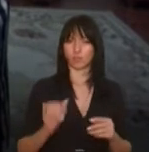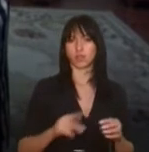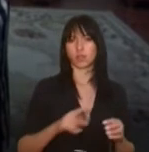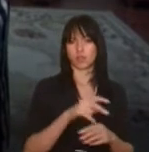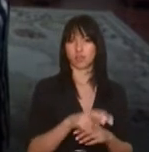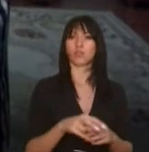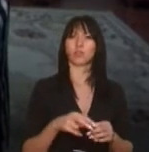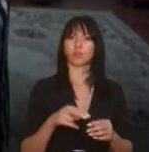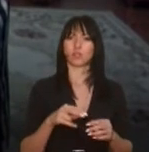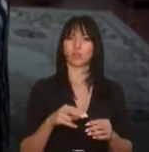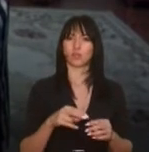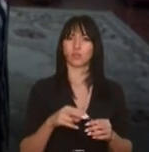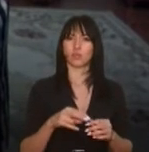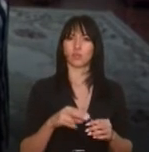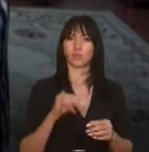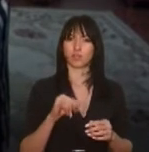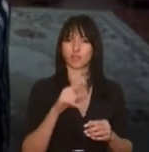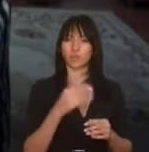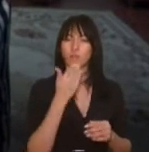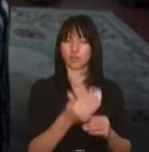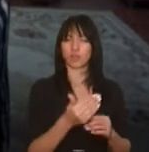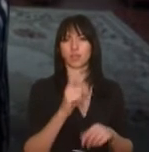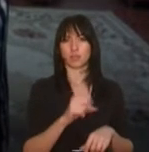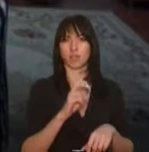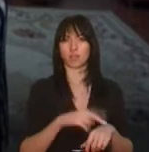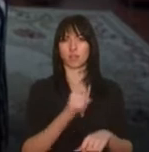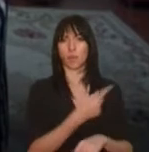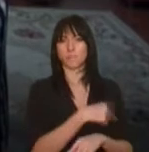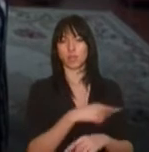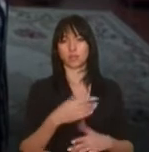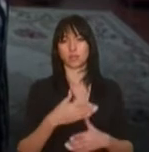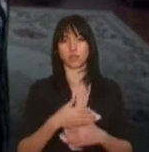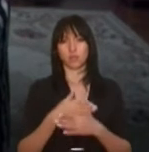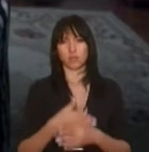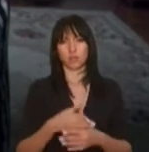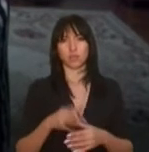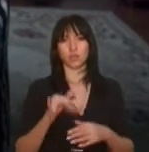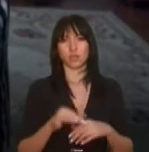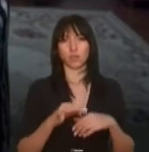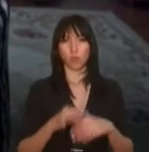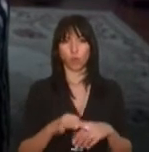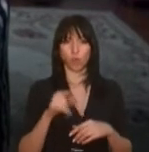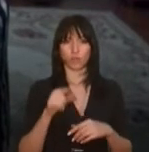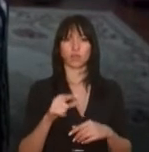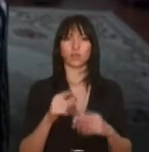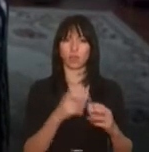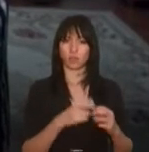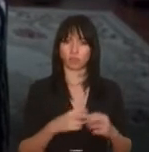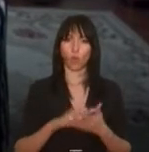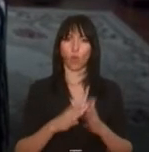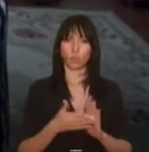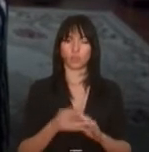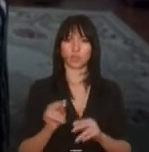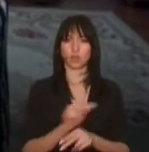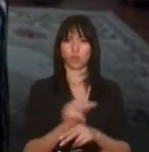педіатр, вони можуть звертатися за профілактичним оглядом, проходити його на базі лікувального закладу.